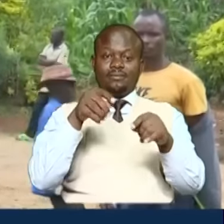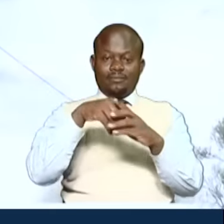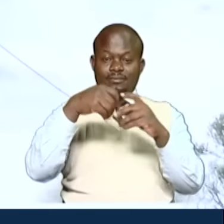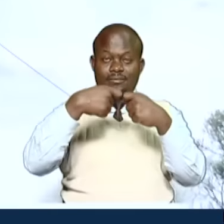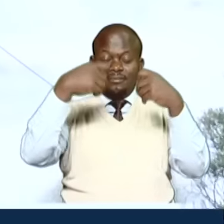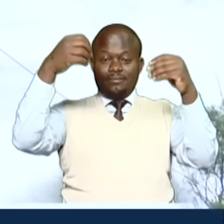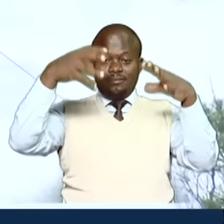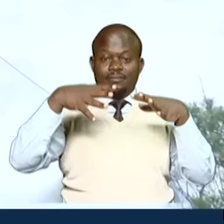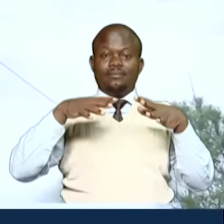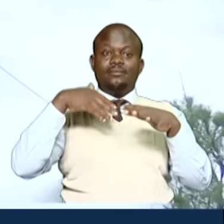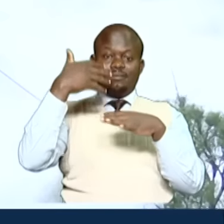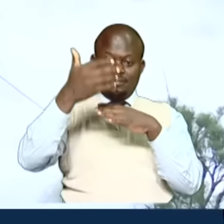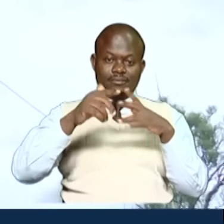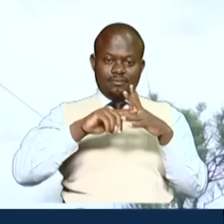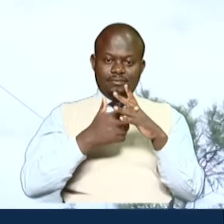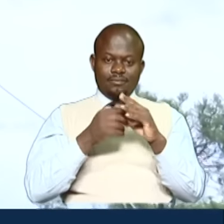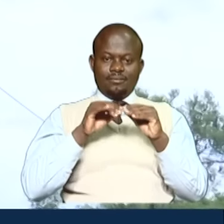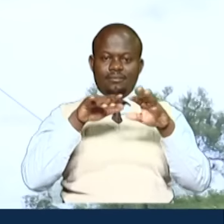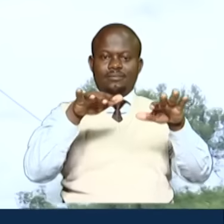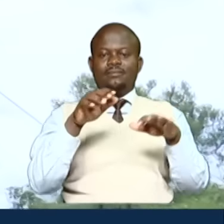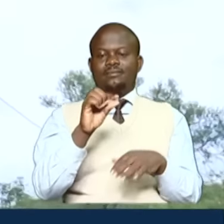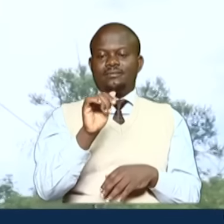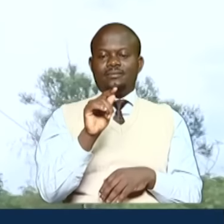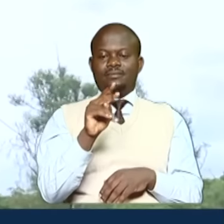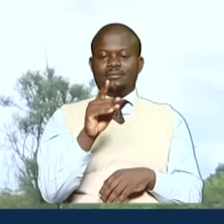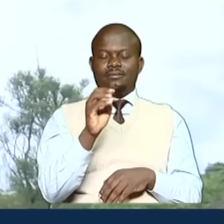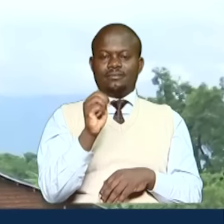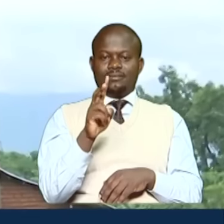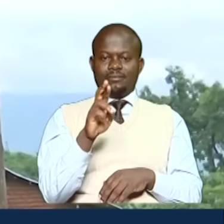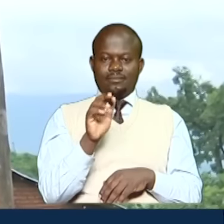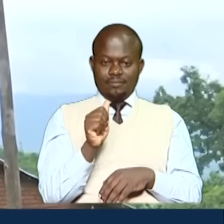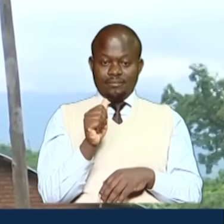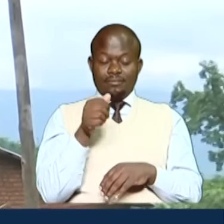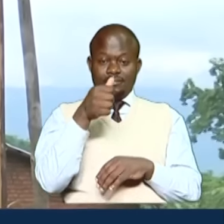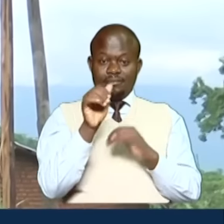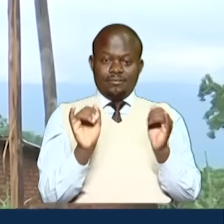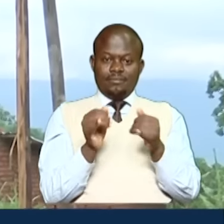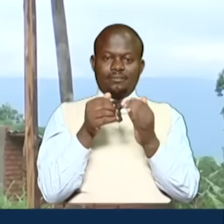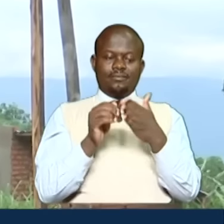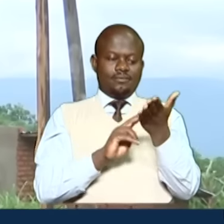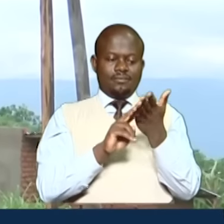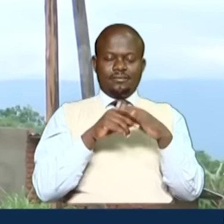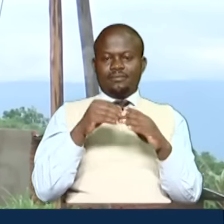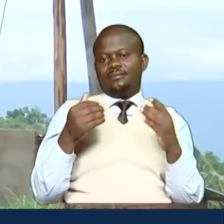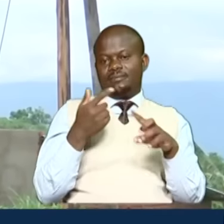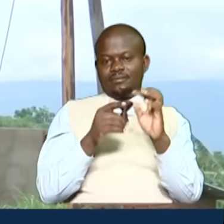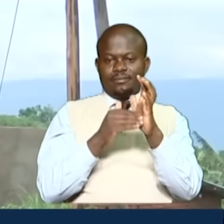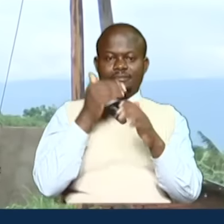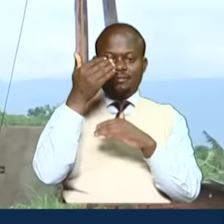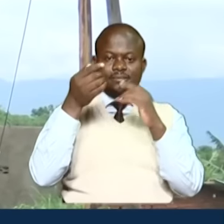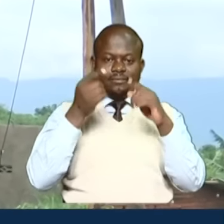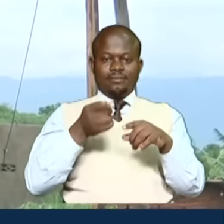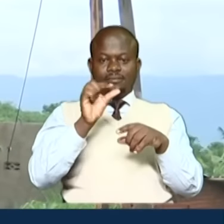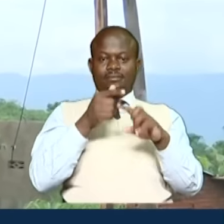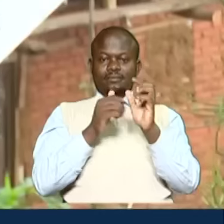w'amashanyarazi kuva watangira gukwirakwizwa igikunda mvura muri 2018. Bari bagerageje kurahuza urusinga ruto ariko umuriro ukabagira hari bake